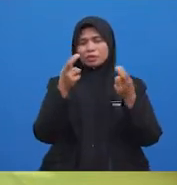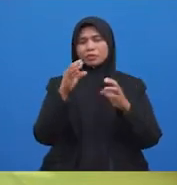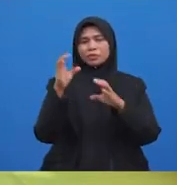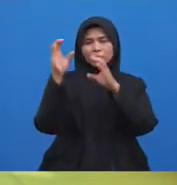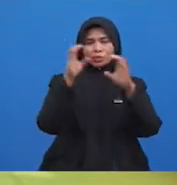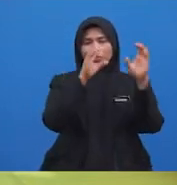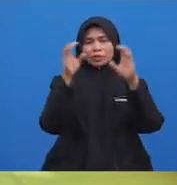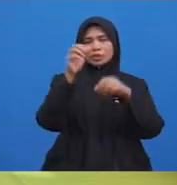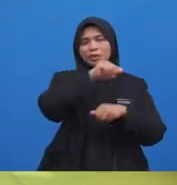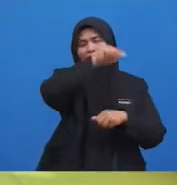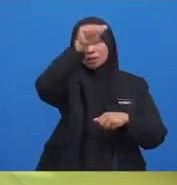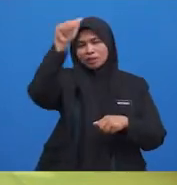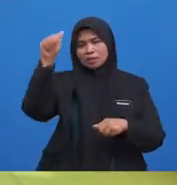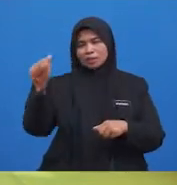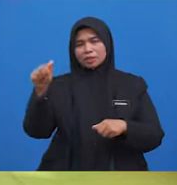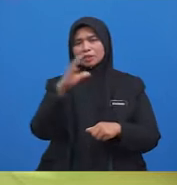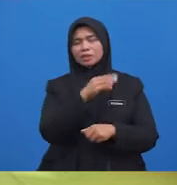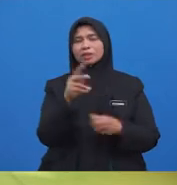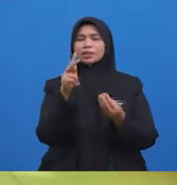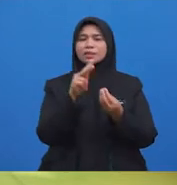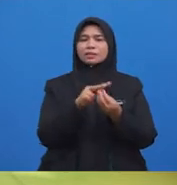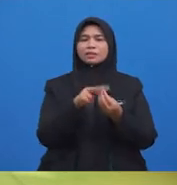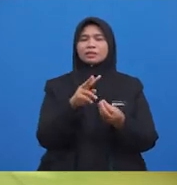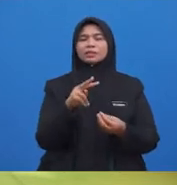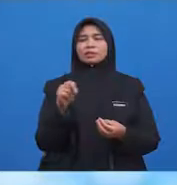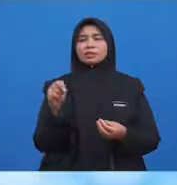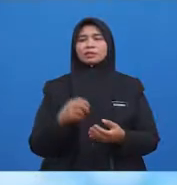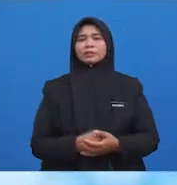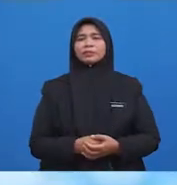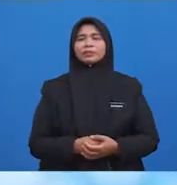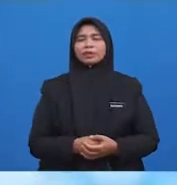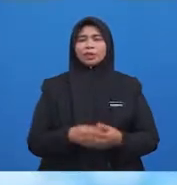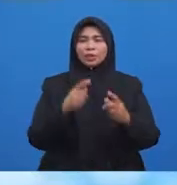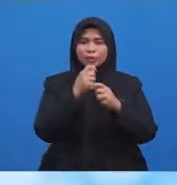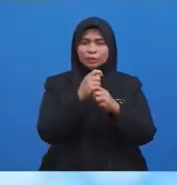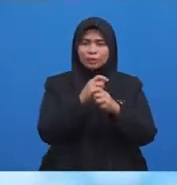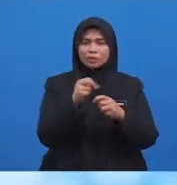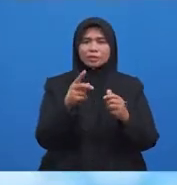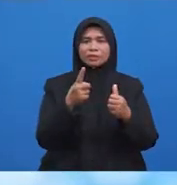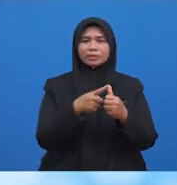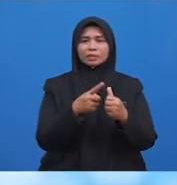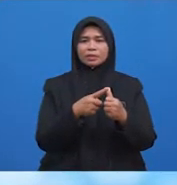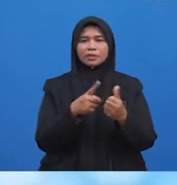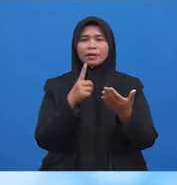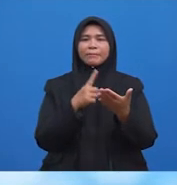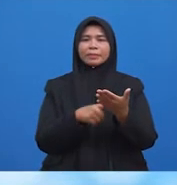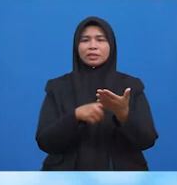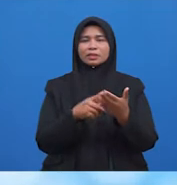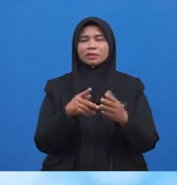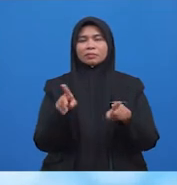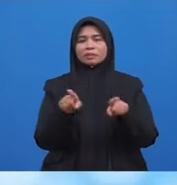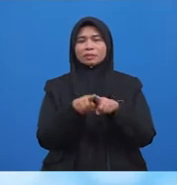agak selepas dan kesannya terhadap bumi tugasan pertama bicarakan bersama